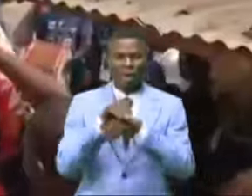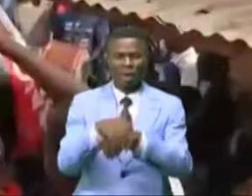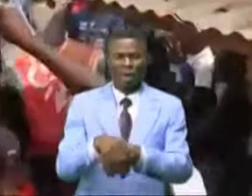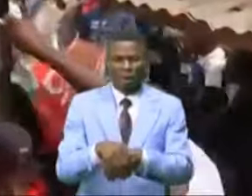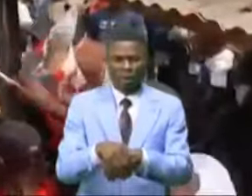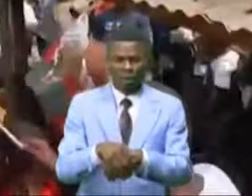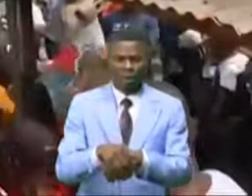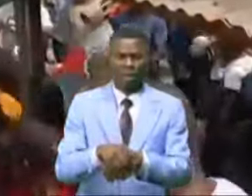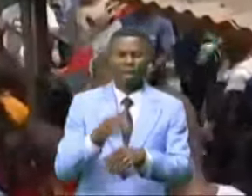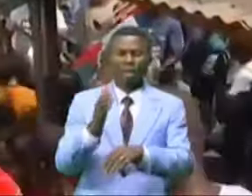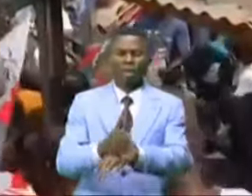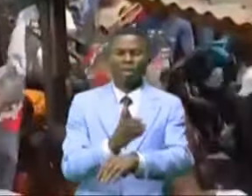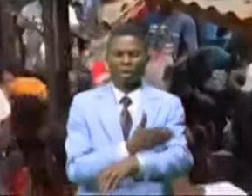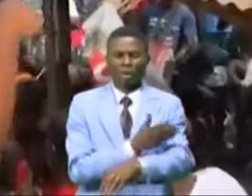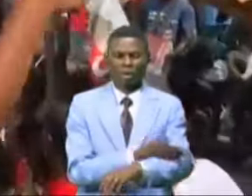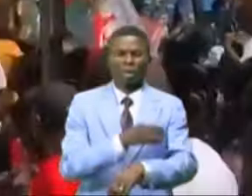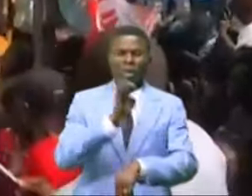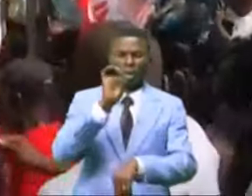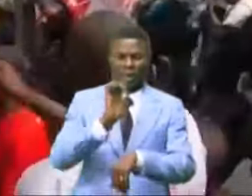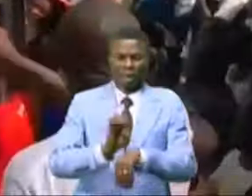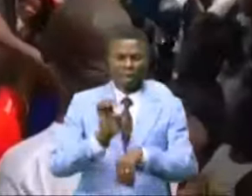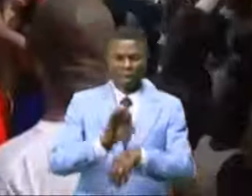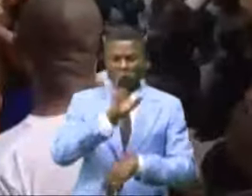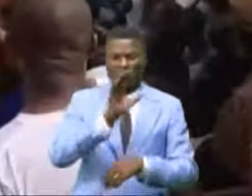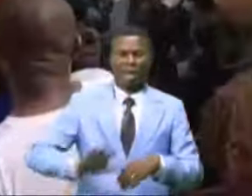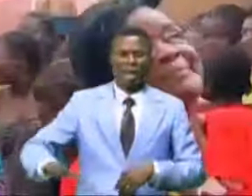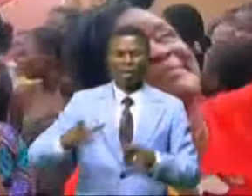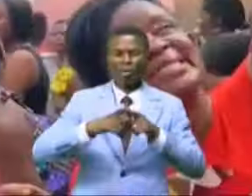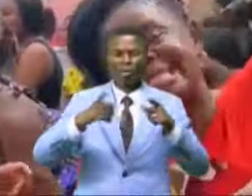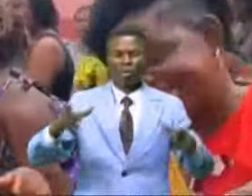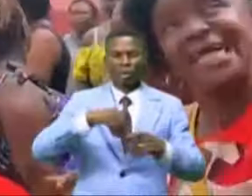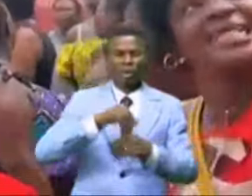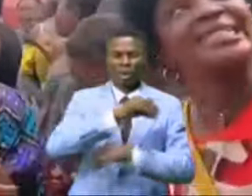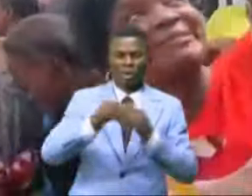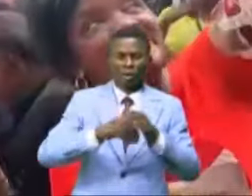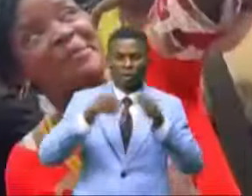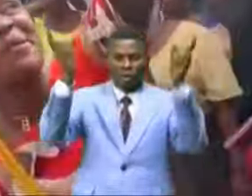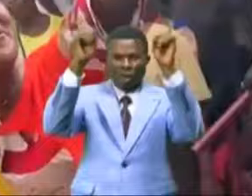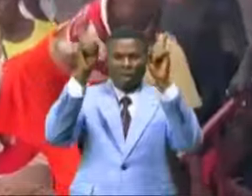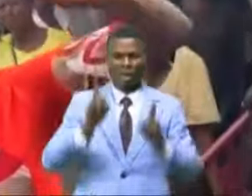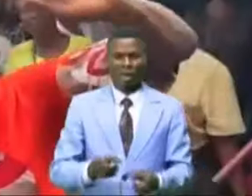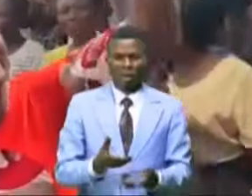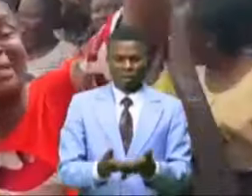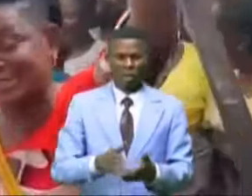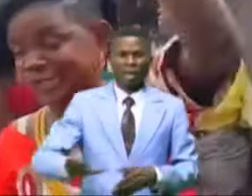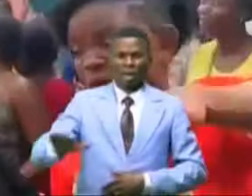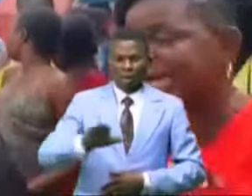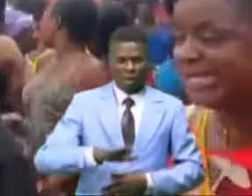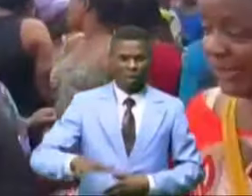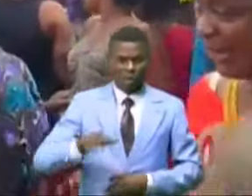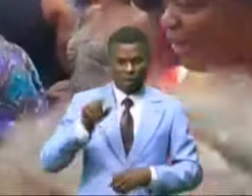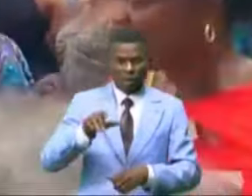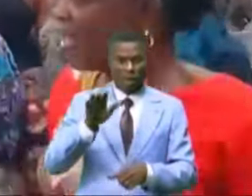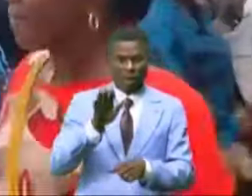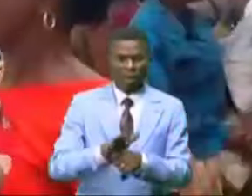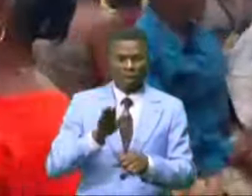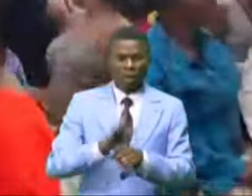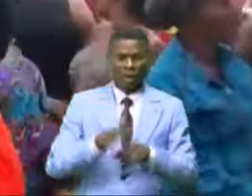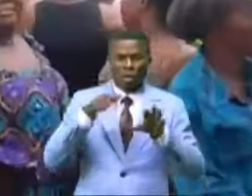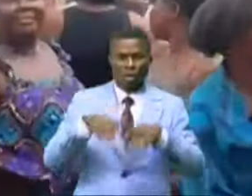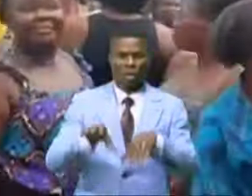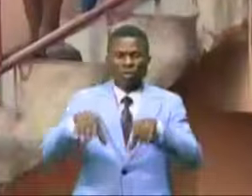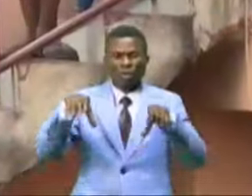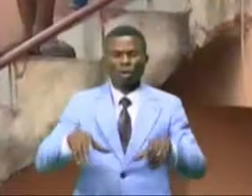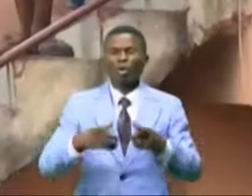d'un macrocosme qui est ce grand pays au cœur de l'Afrique. Un pays où le majestueux fleuve